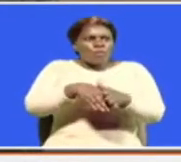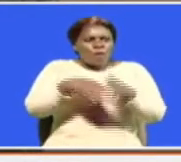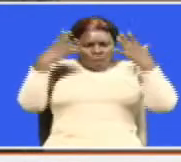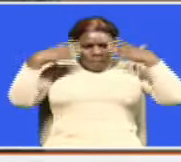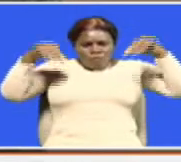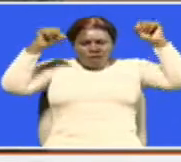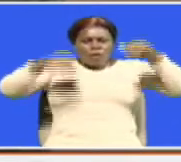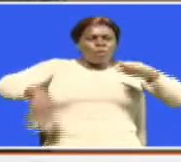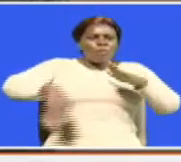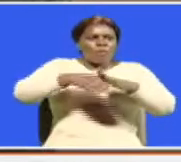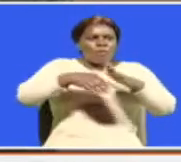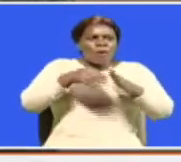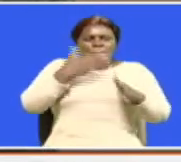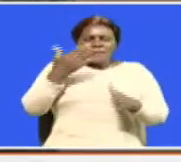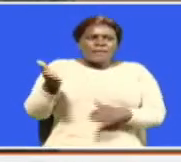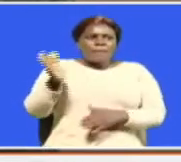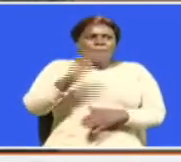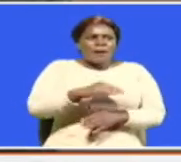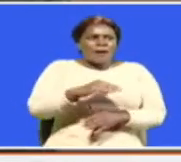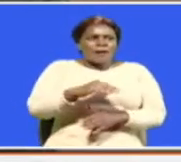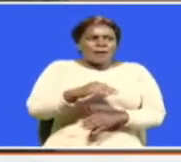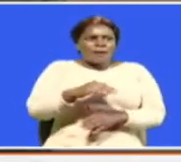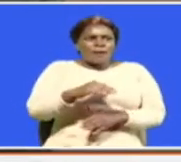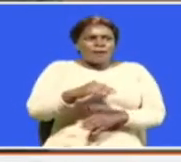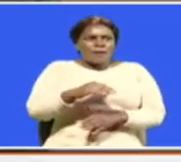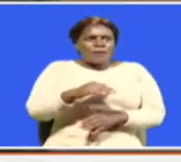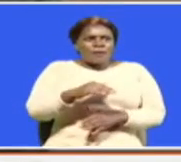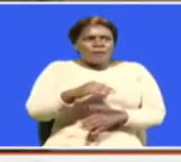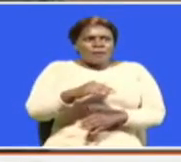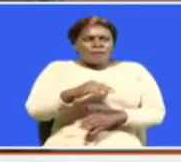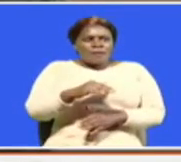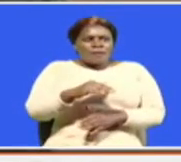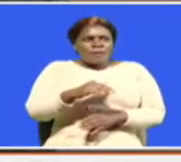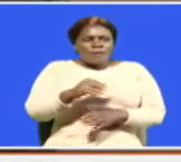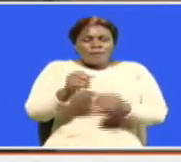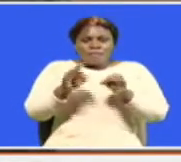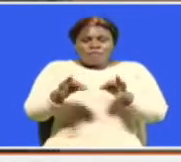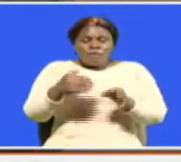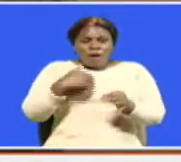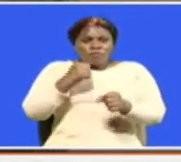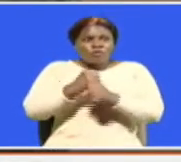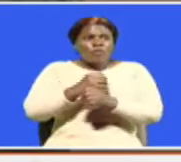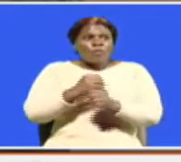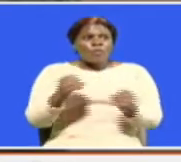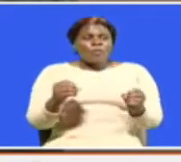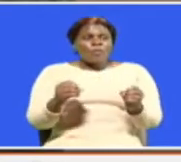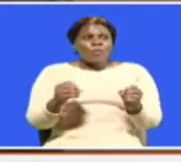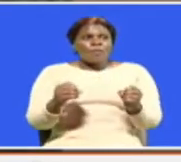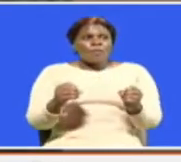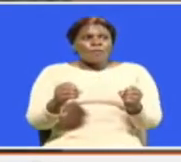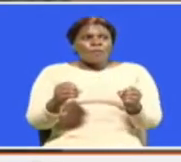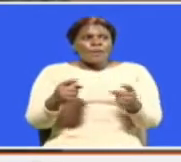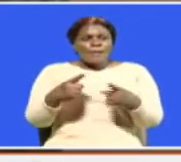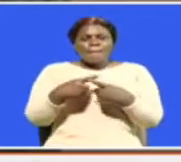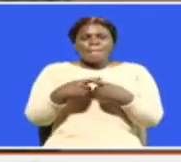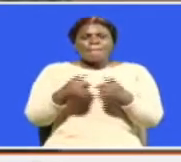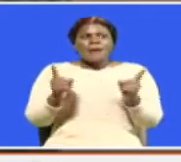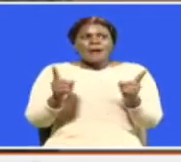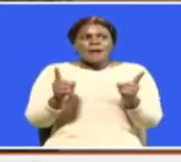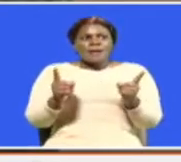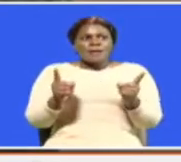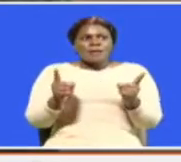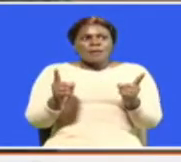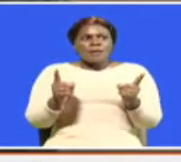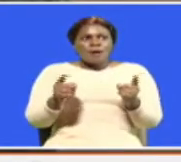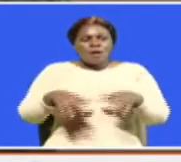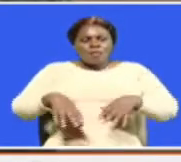"Ai hapana, acha tu mimi nirudi kama nikakae tu wazazi wangu anilishe kwa sababu kama hii ndio kazi." But wao wakubwa